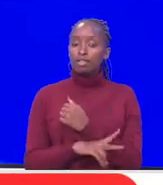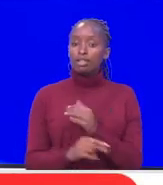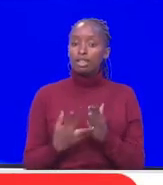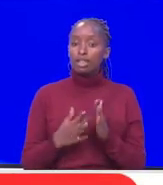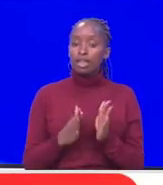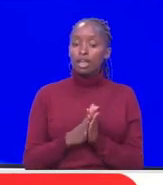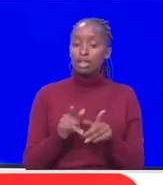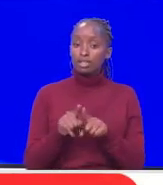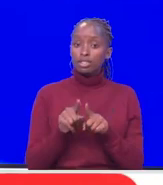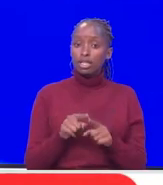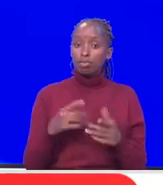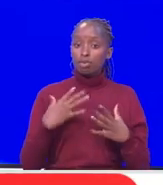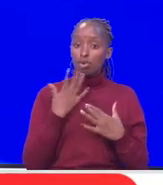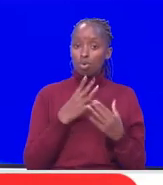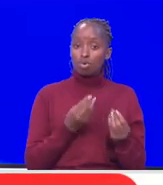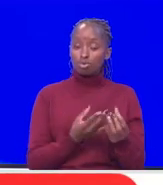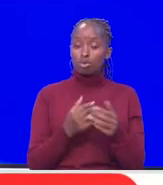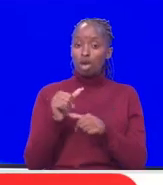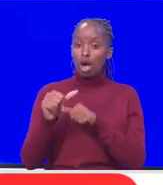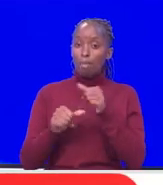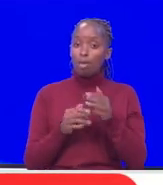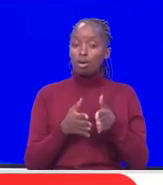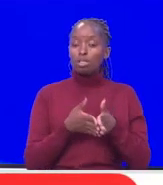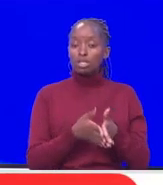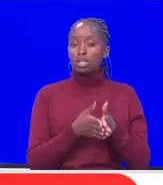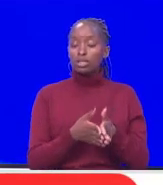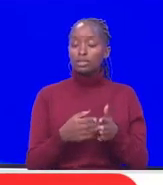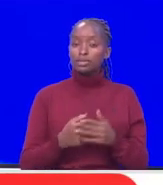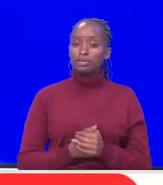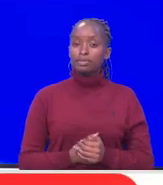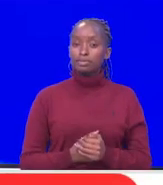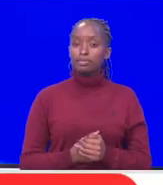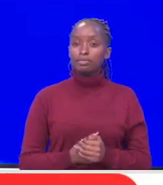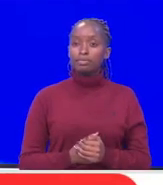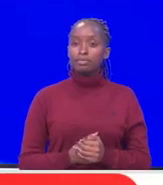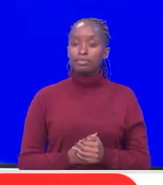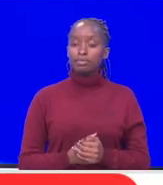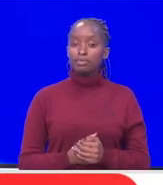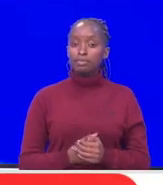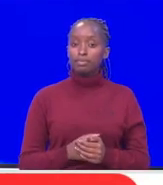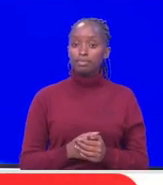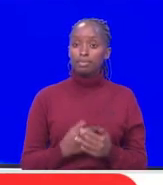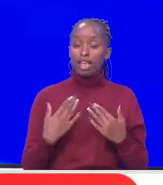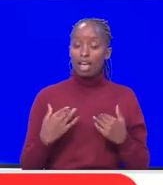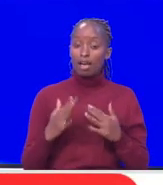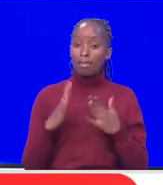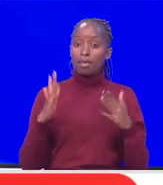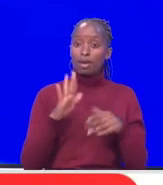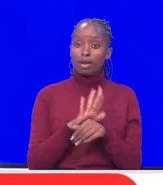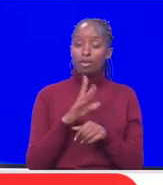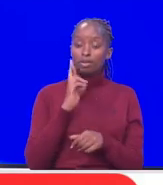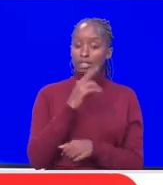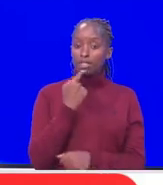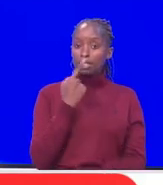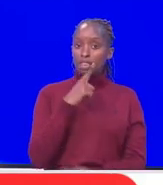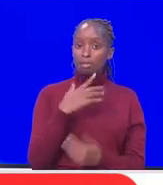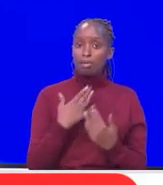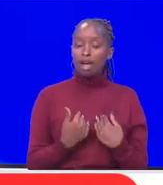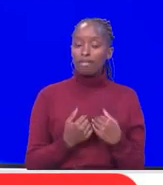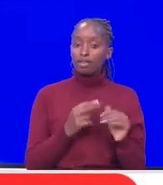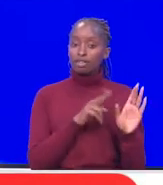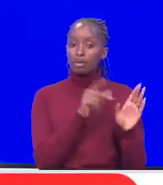na usambazaji wa maudhui ya ngono. These risks, as I have enumerated them, chair and